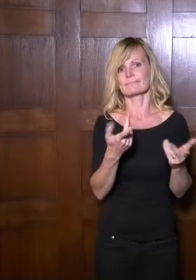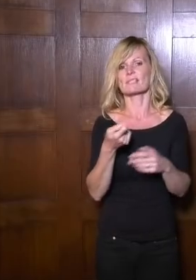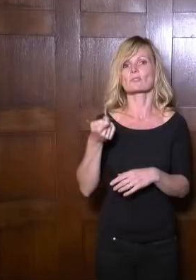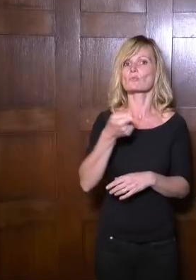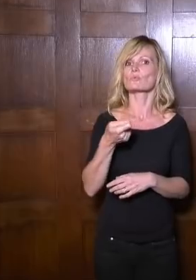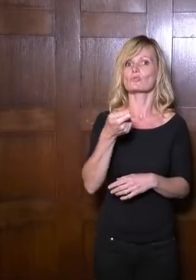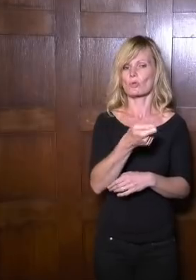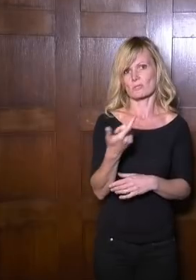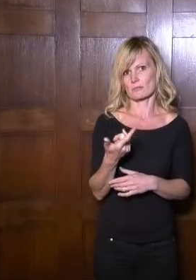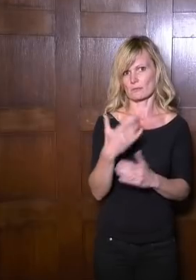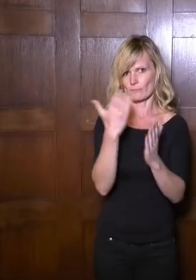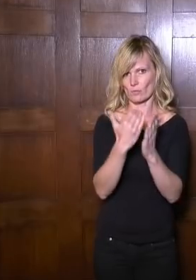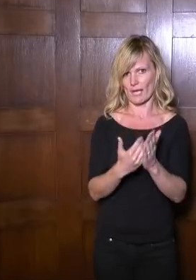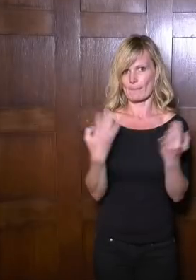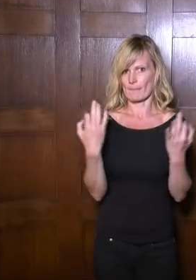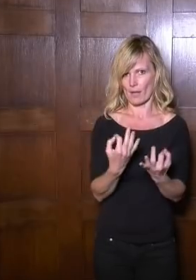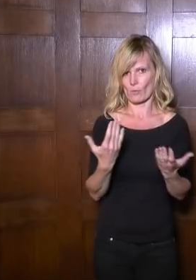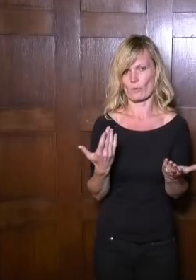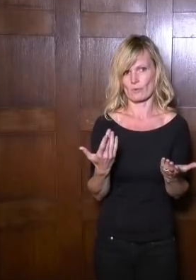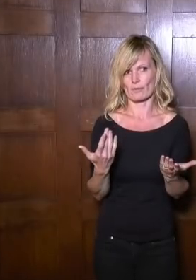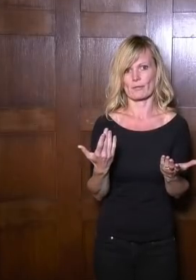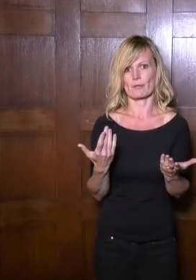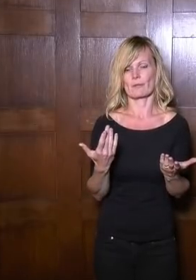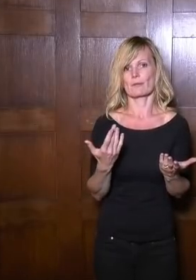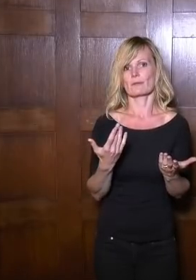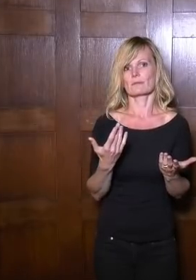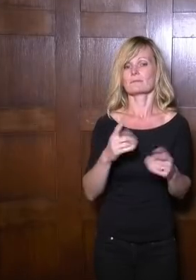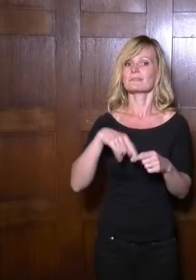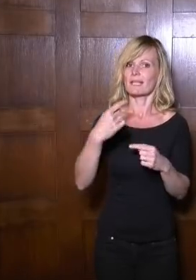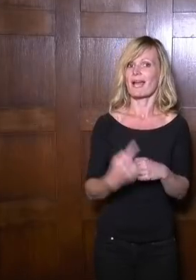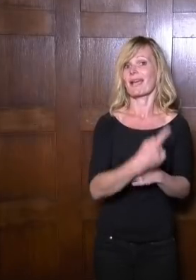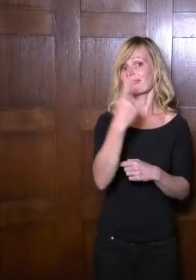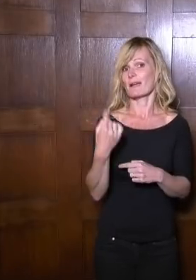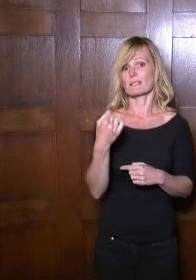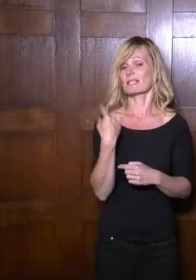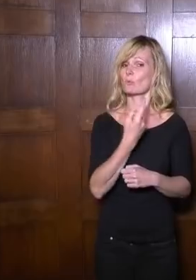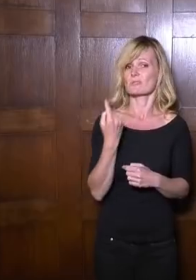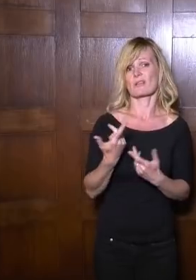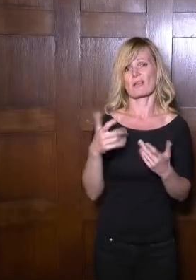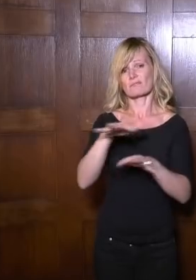Zuschussprogramm gebrauchen, um das, sage ich mal, in einem Jahr nicht unsere bunte Landschaft